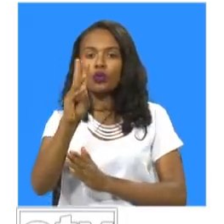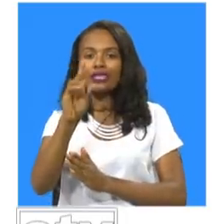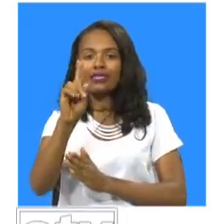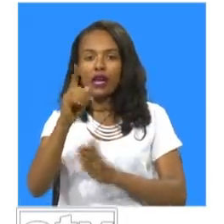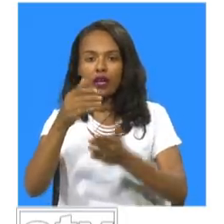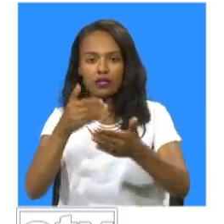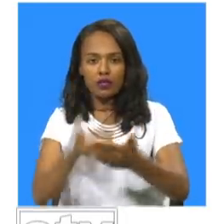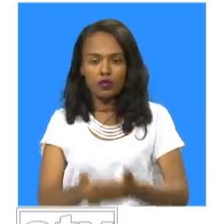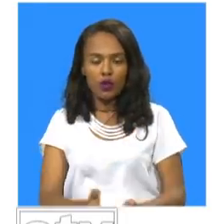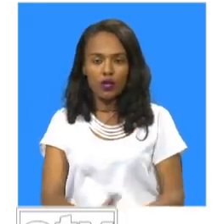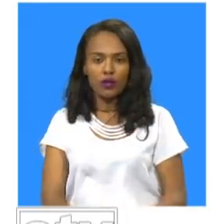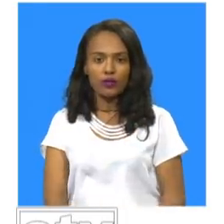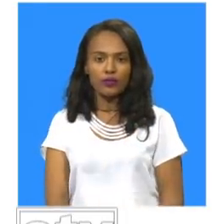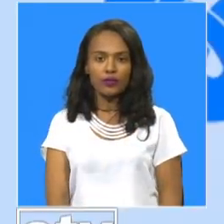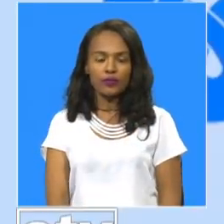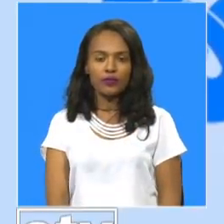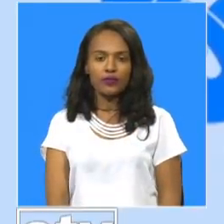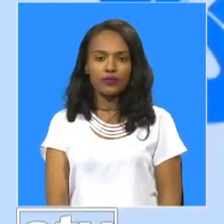361 ደርሷል።